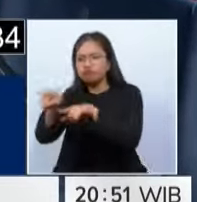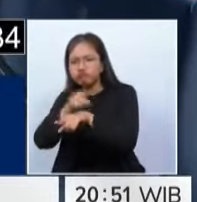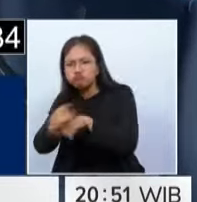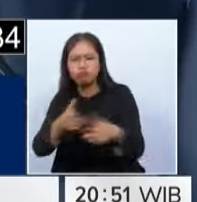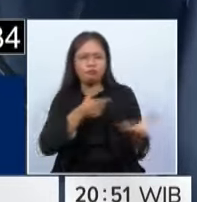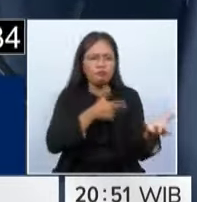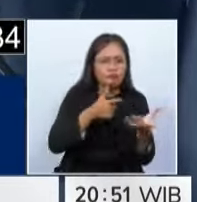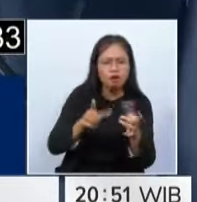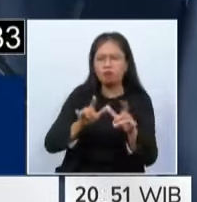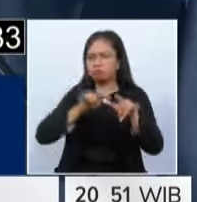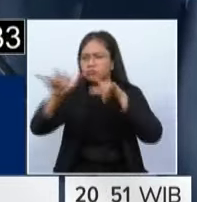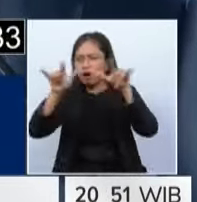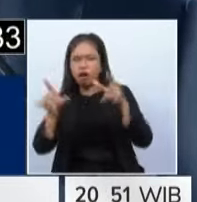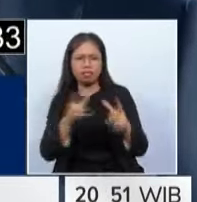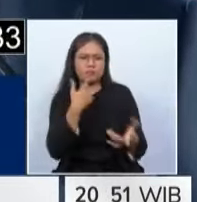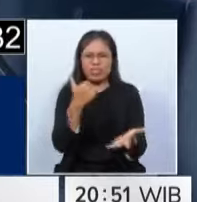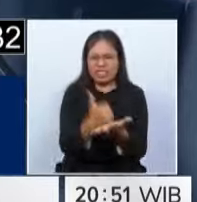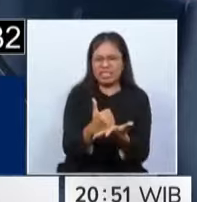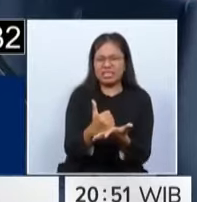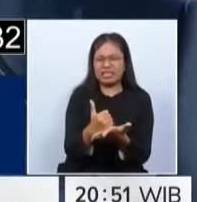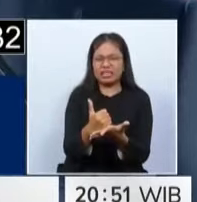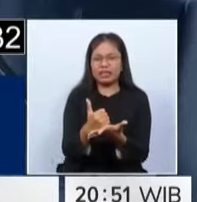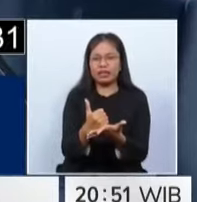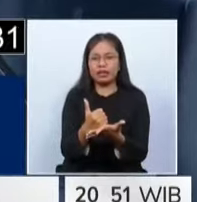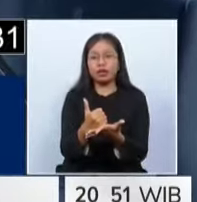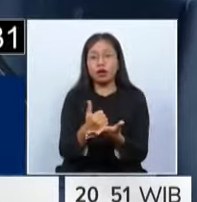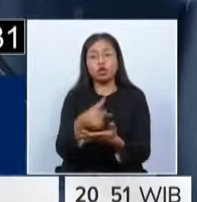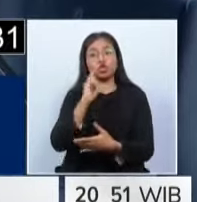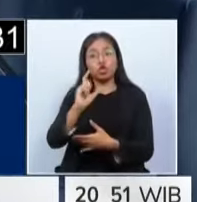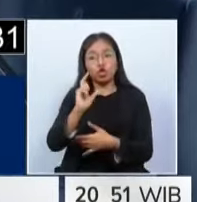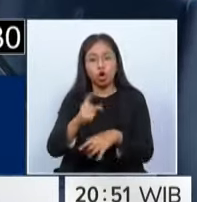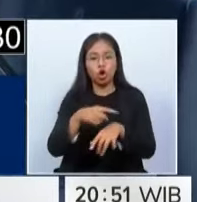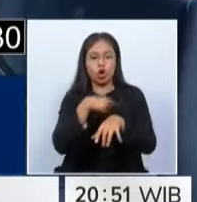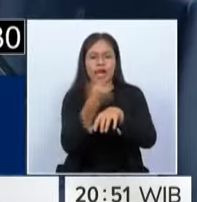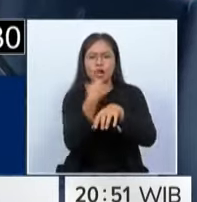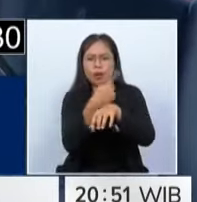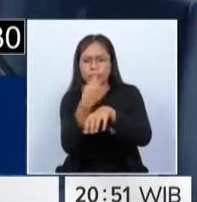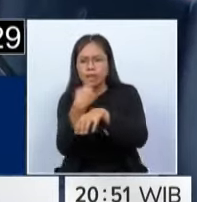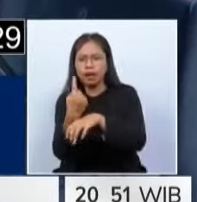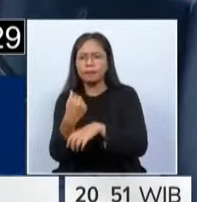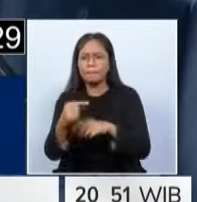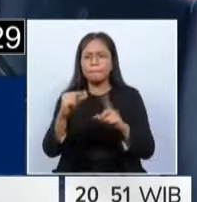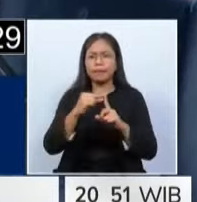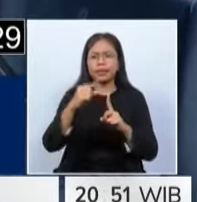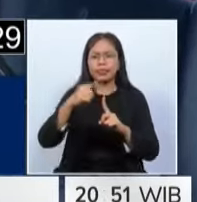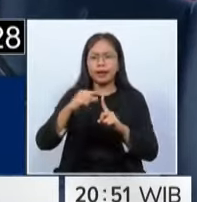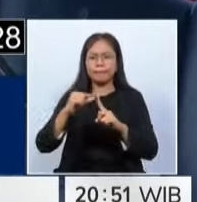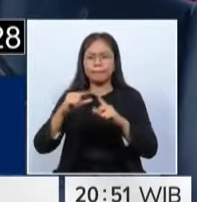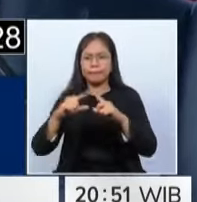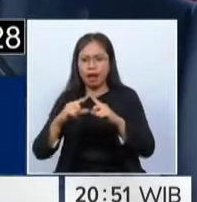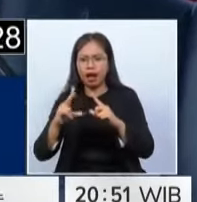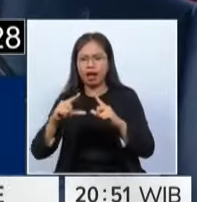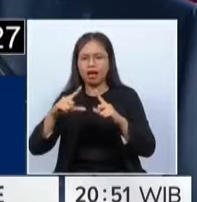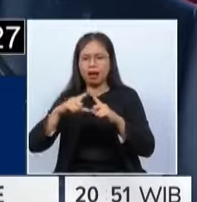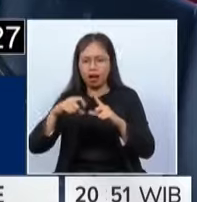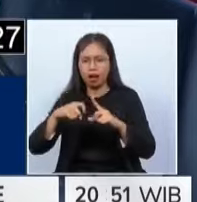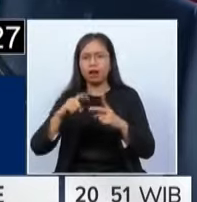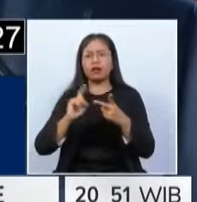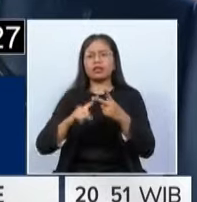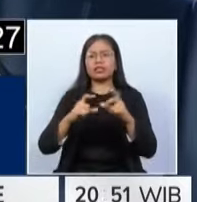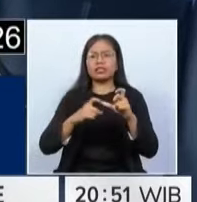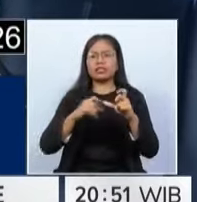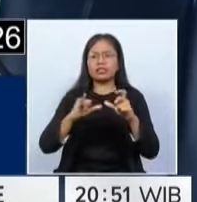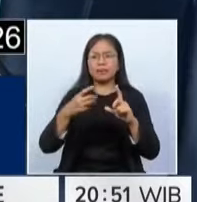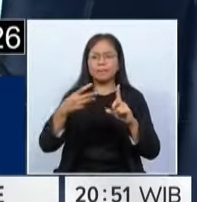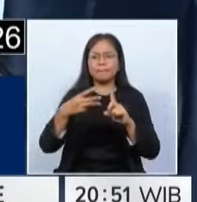kita tanknya dibat dipindat helinya di ptdi fregatnya ada di ptpal sibernya ada di PT L Maka kalau